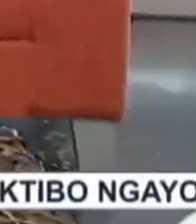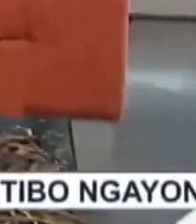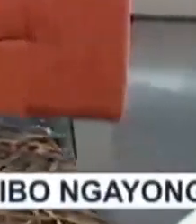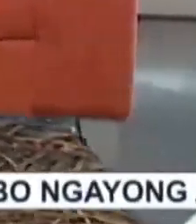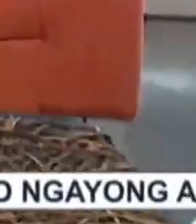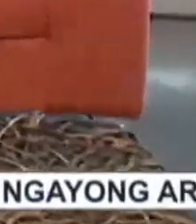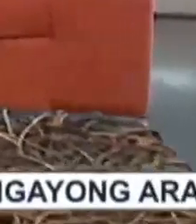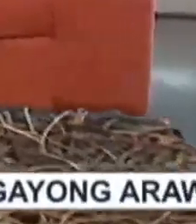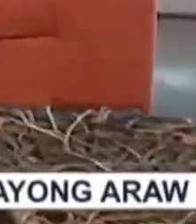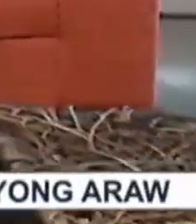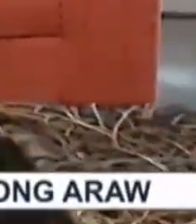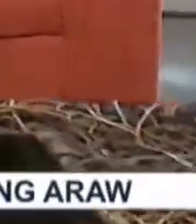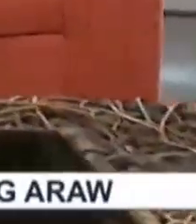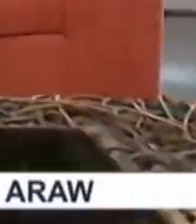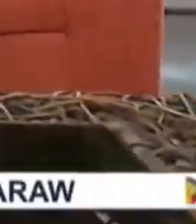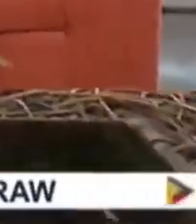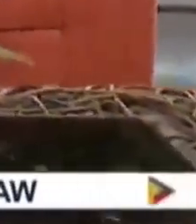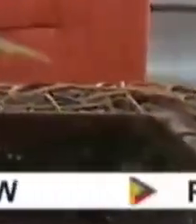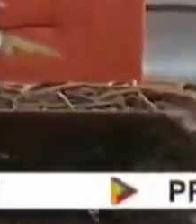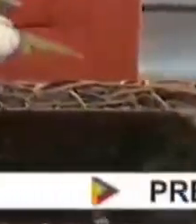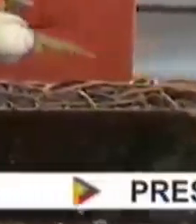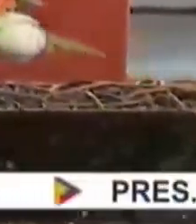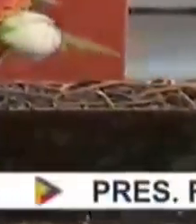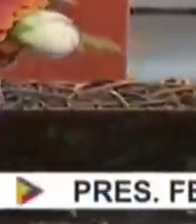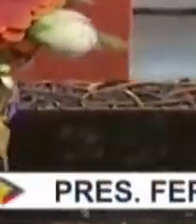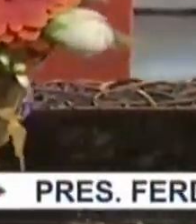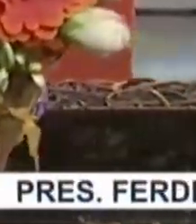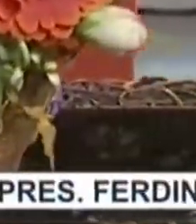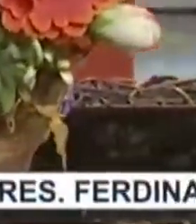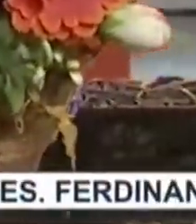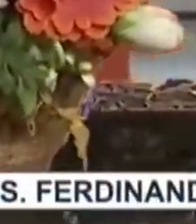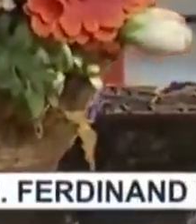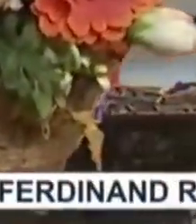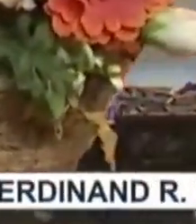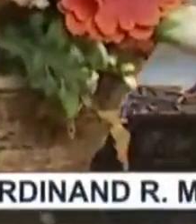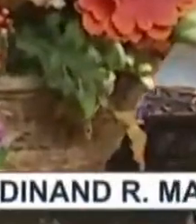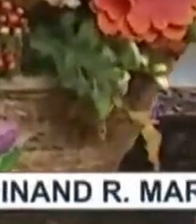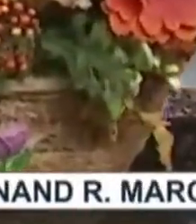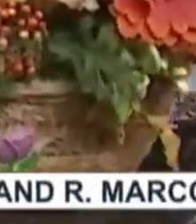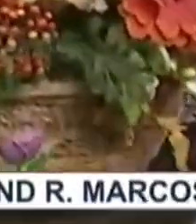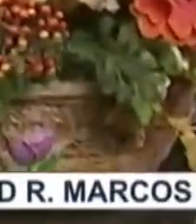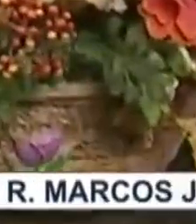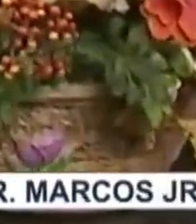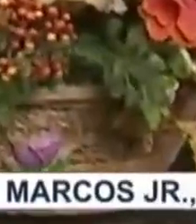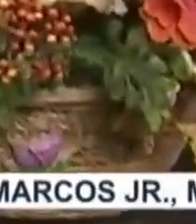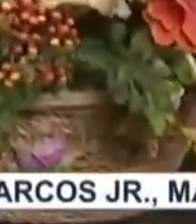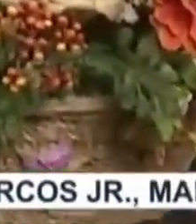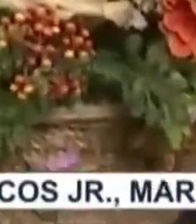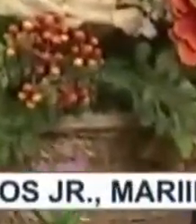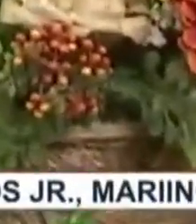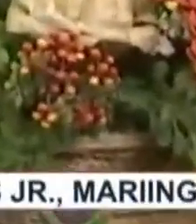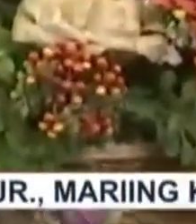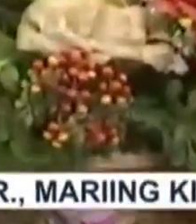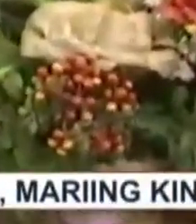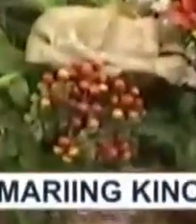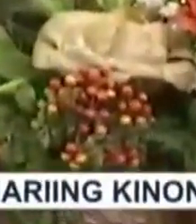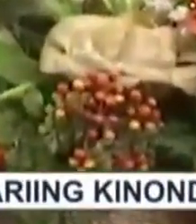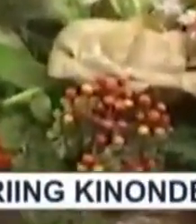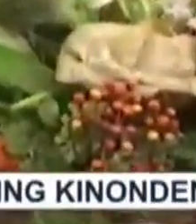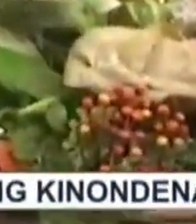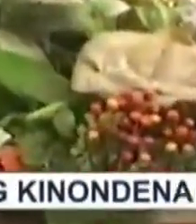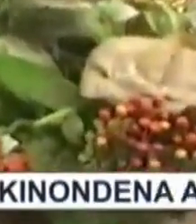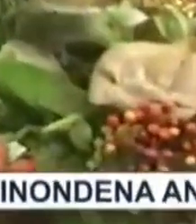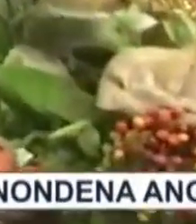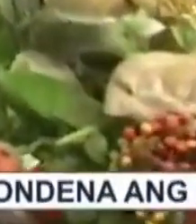talaga ang talentong Pinoy para mas makilala pa po natin siya. Makakasama po natin ngayon si Pierre Beatrix Madlangbayan, ang champion po sa